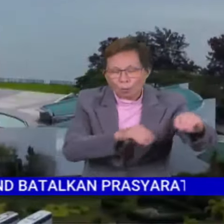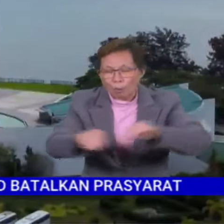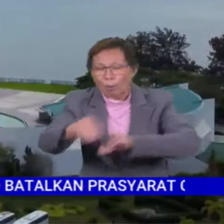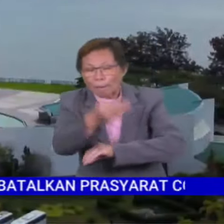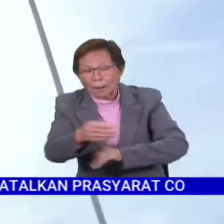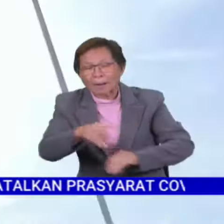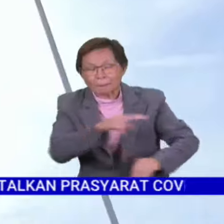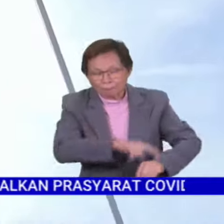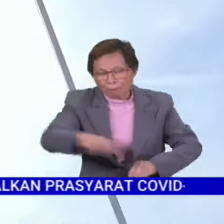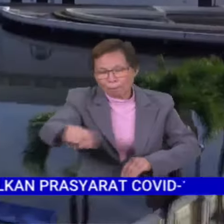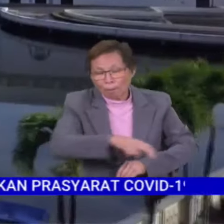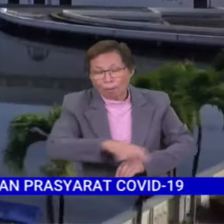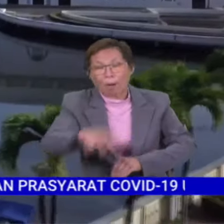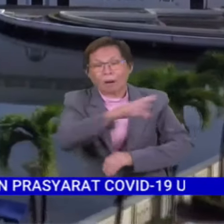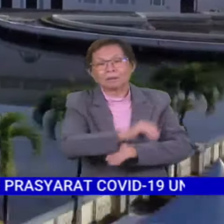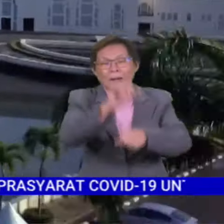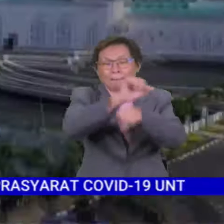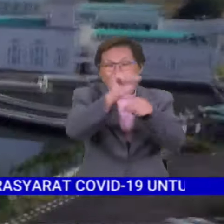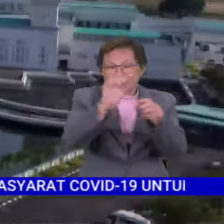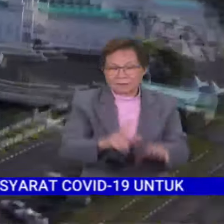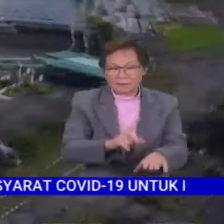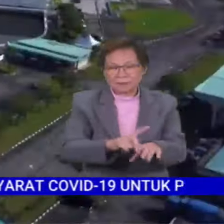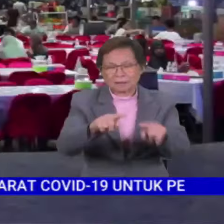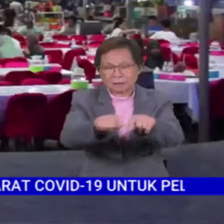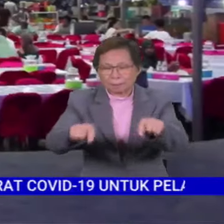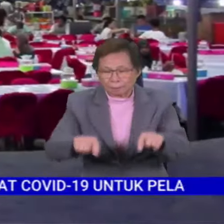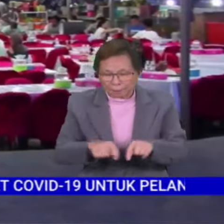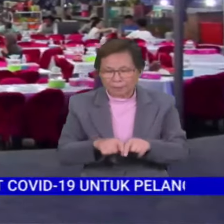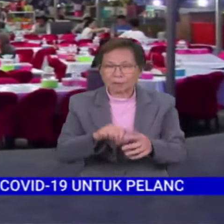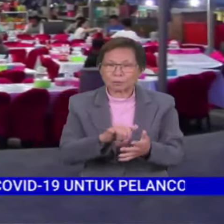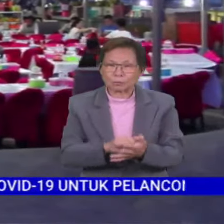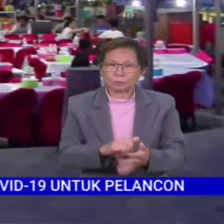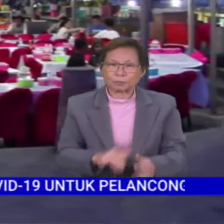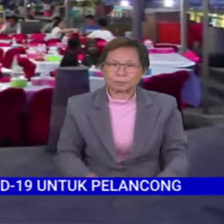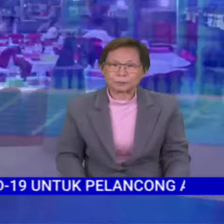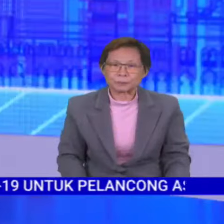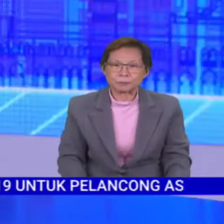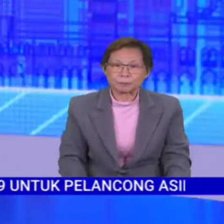barangan, perkhidmatan dan tenaga kerja di wilayah berkenaan.